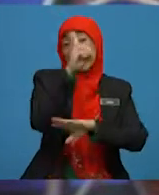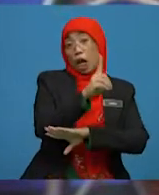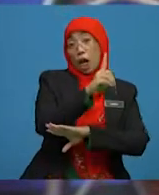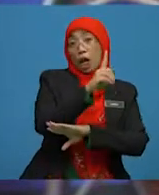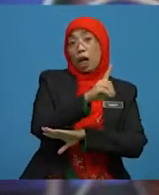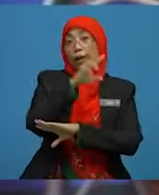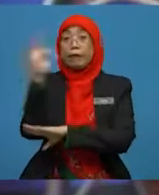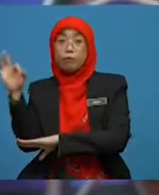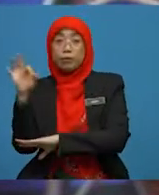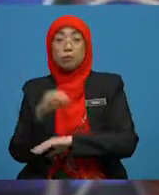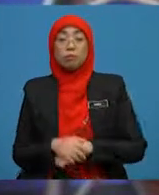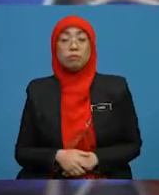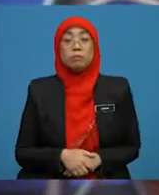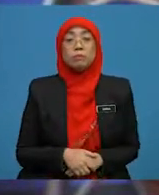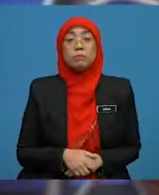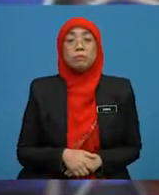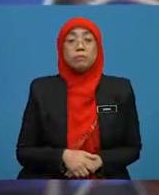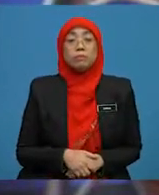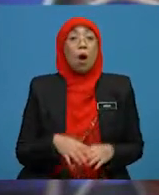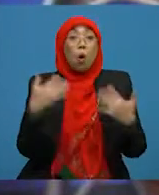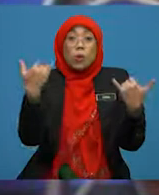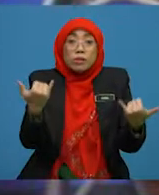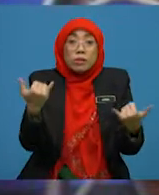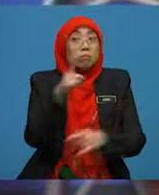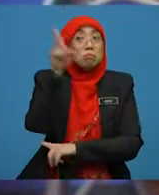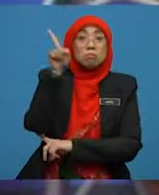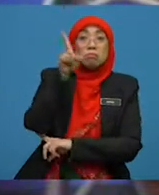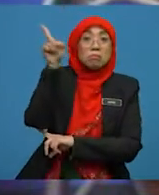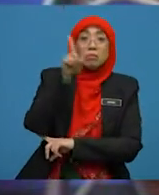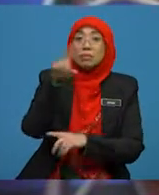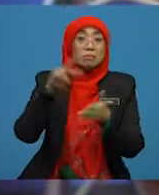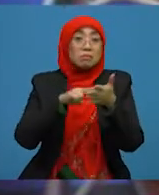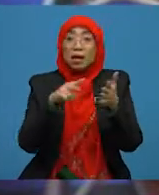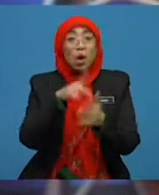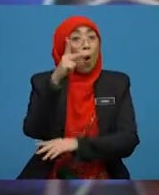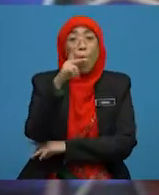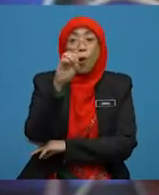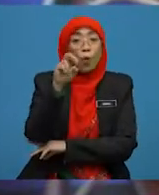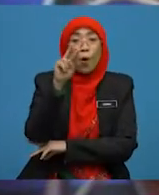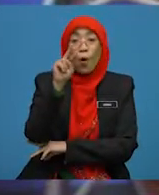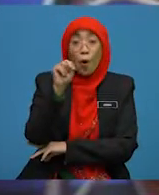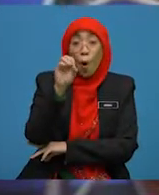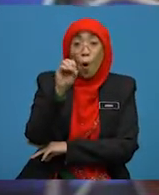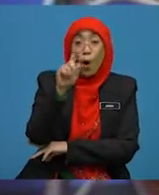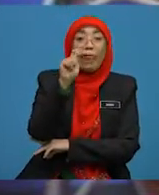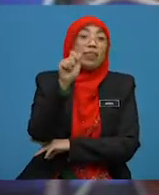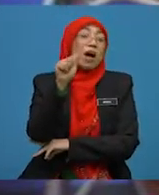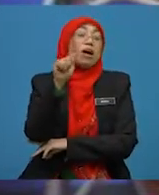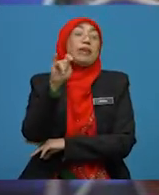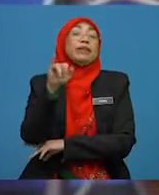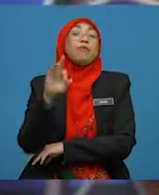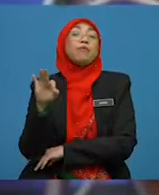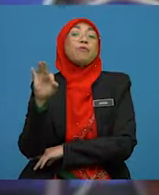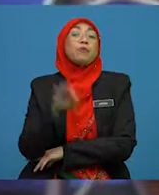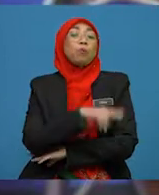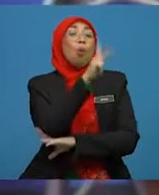Sekarang, cikgu akan terangkan pula makna konotatif. Cikgu harap para pelajar